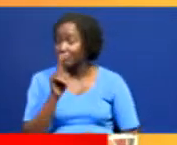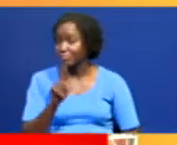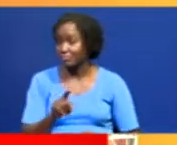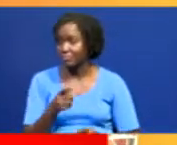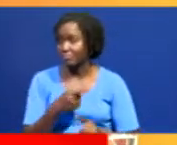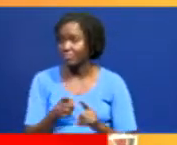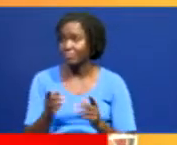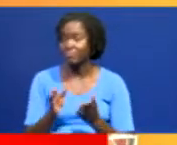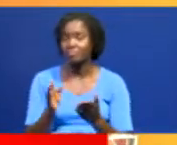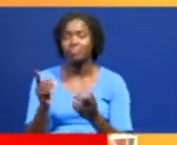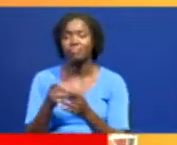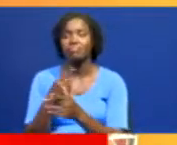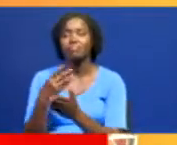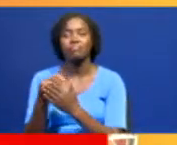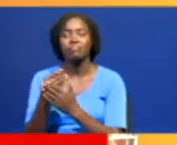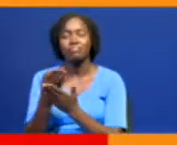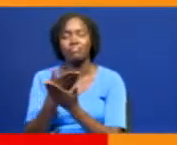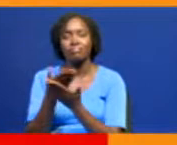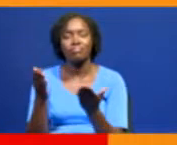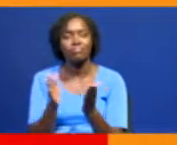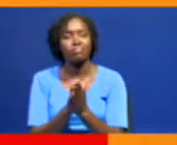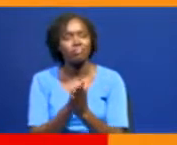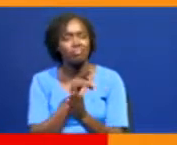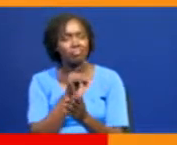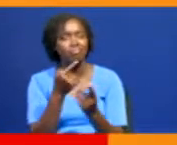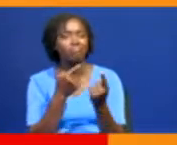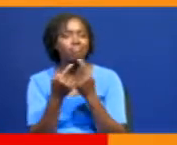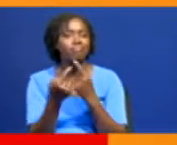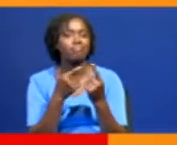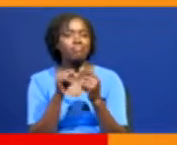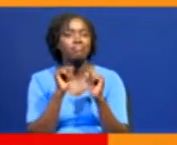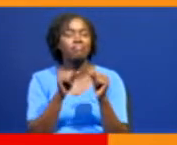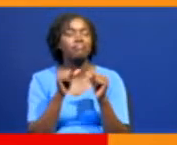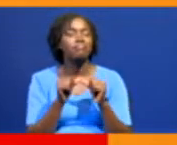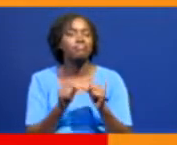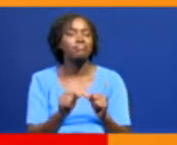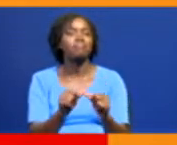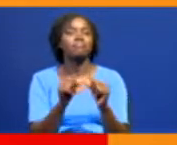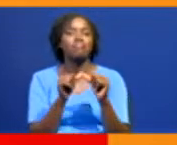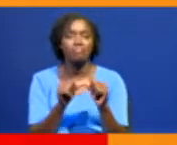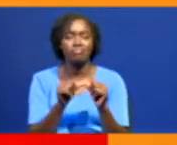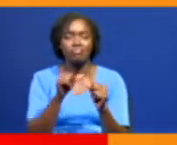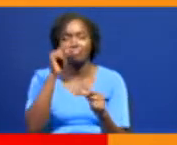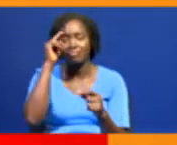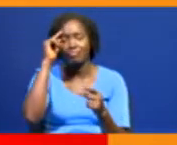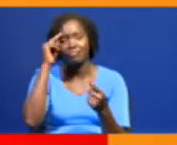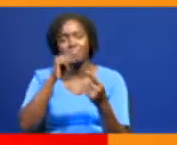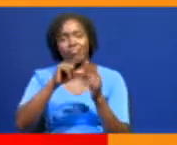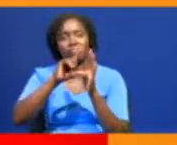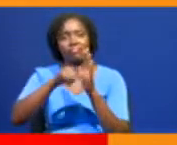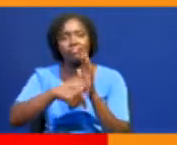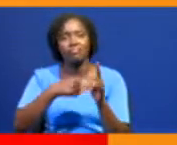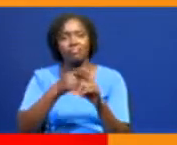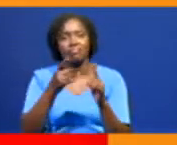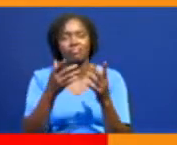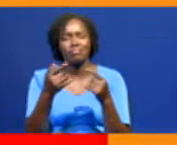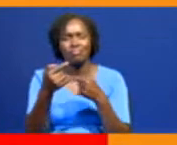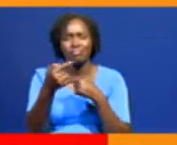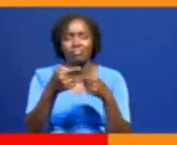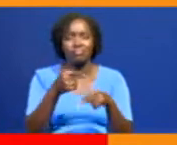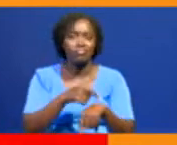kwanza tupeleke pesa pale. Mazungumzo haya bila shaka yanaweza kuendelea hadi baadaye, lakini kwa sababu ya